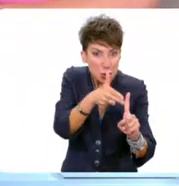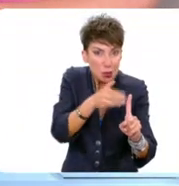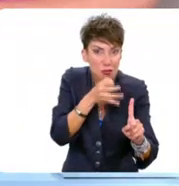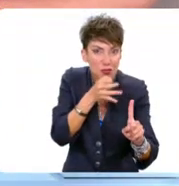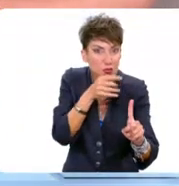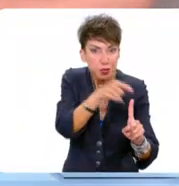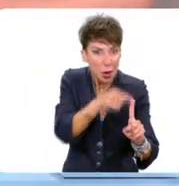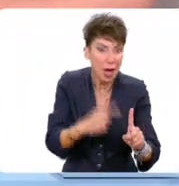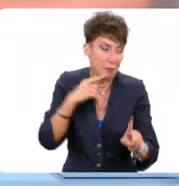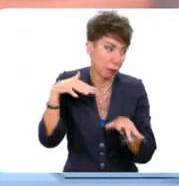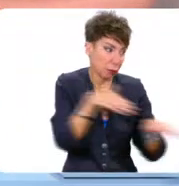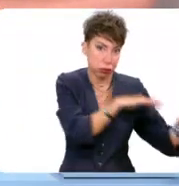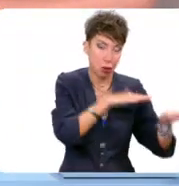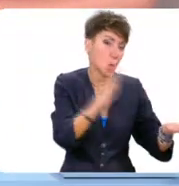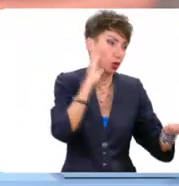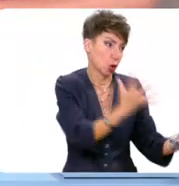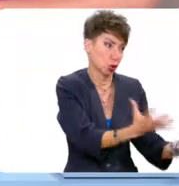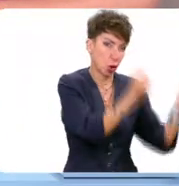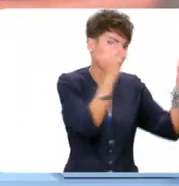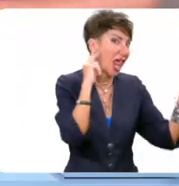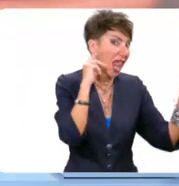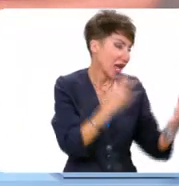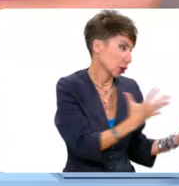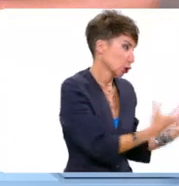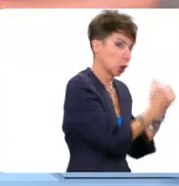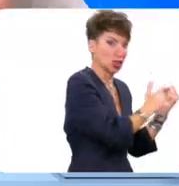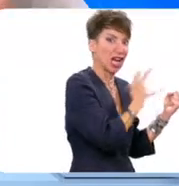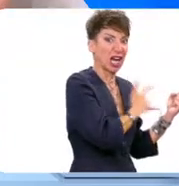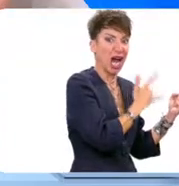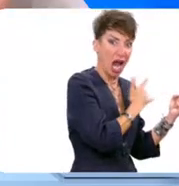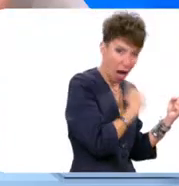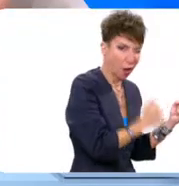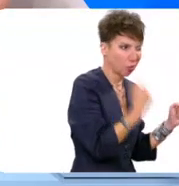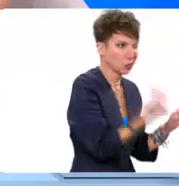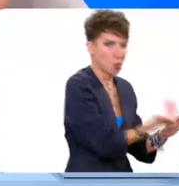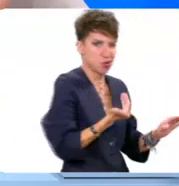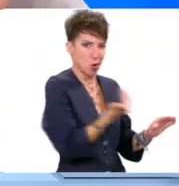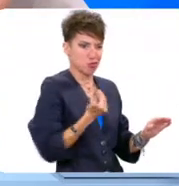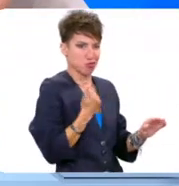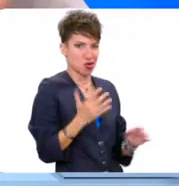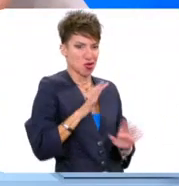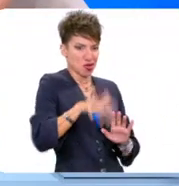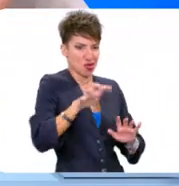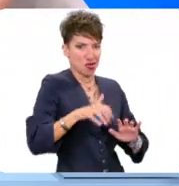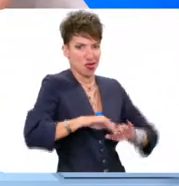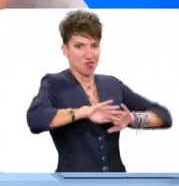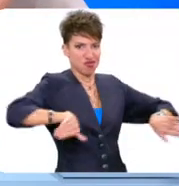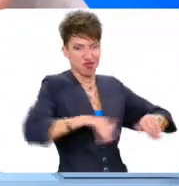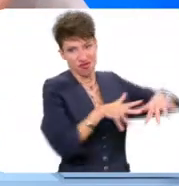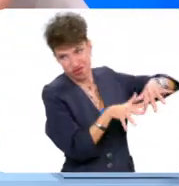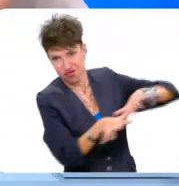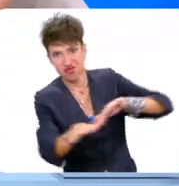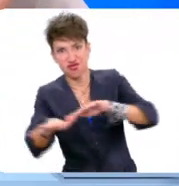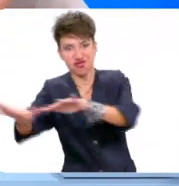ρένα κουβελιώτη να καταγγείλλει ότι κάποιοι έσπασαν αναχώματα για να σώσουν τις μεγάλες πόλεις πνίγοντας